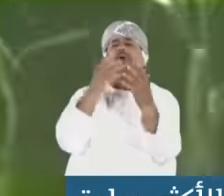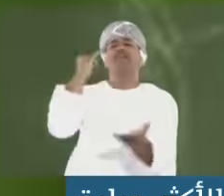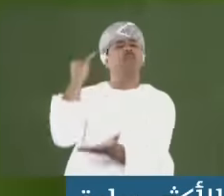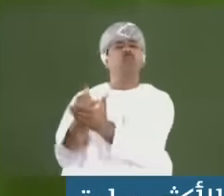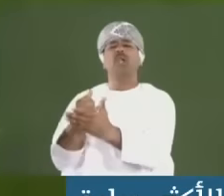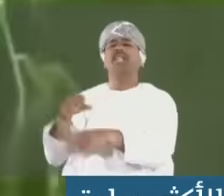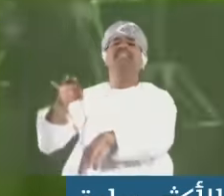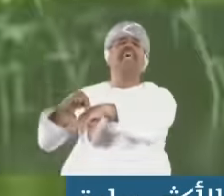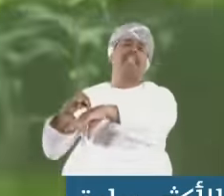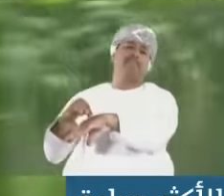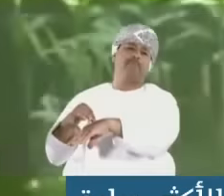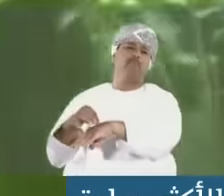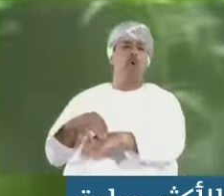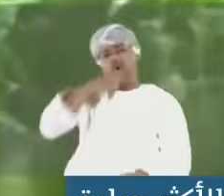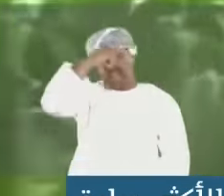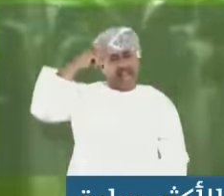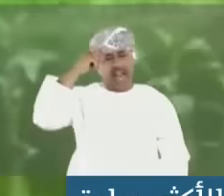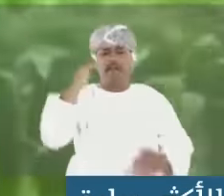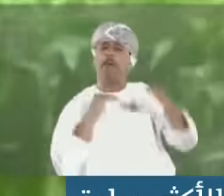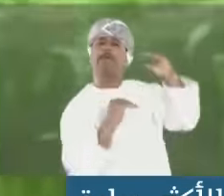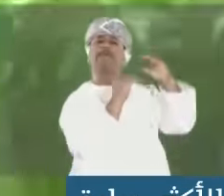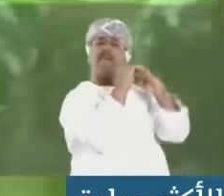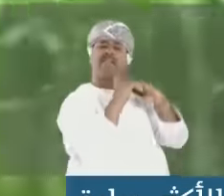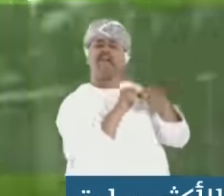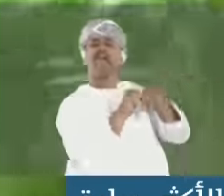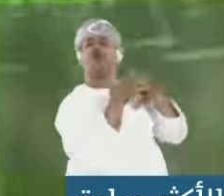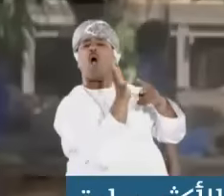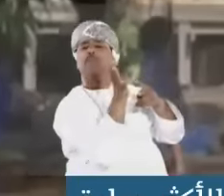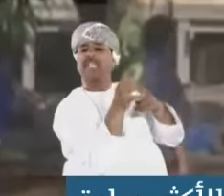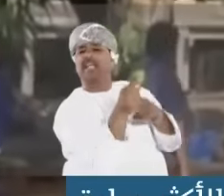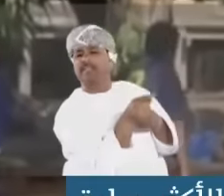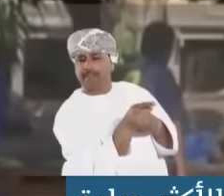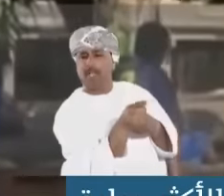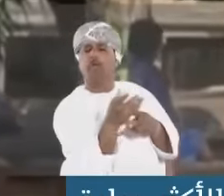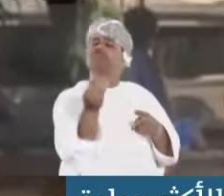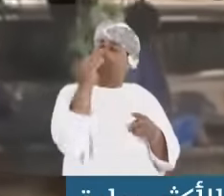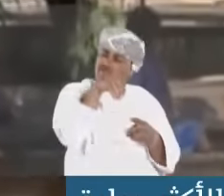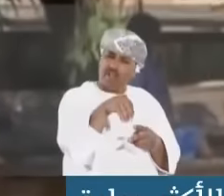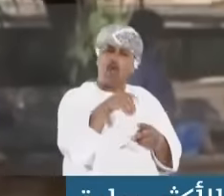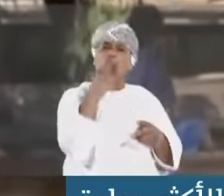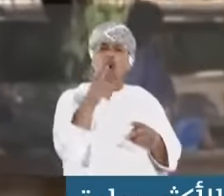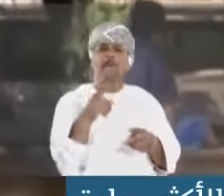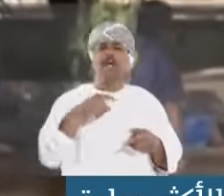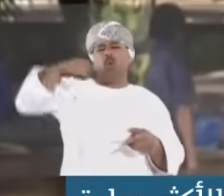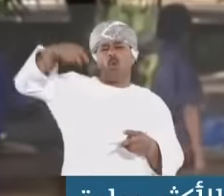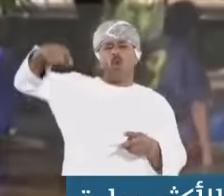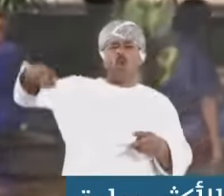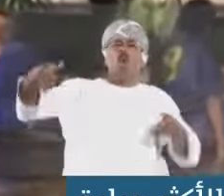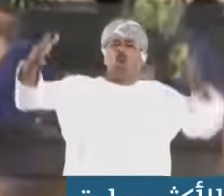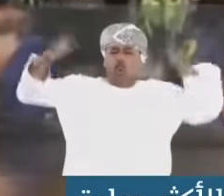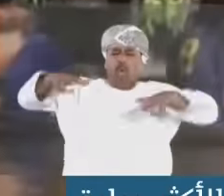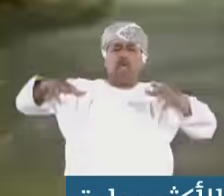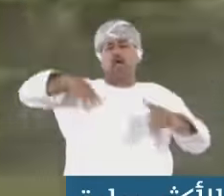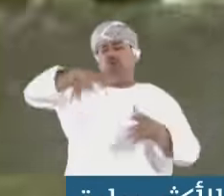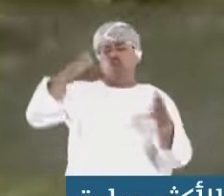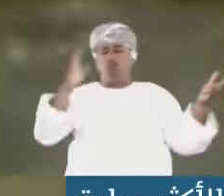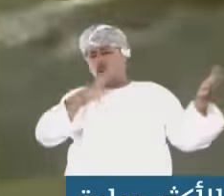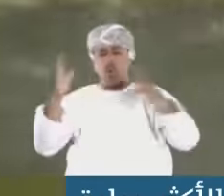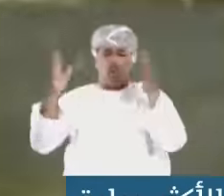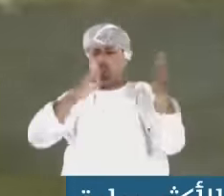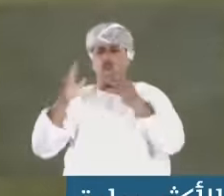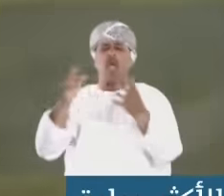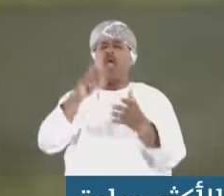الإنسان. ودرجات الحرارة المرتفعة في 2015 زادت من ظاهرة النينيو سوءا، والنينيو ظاهرة